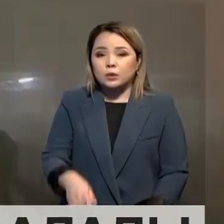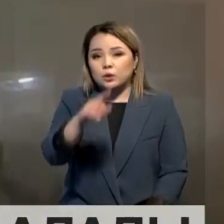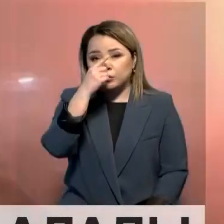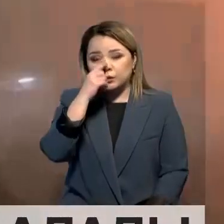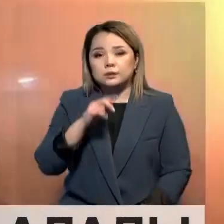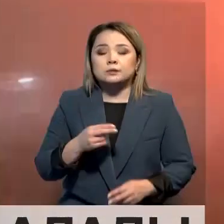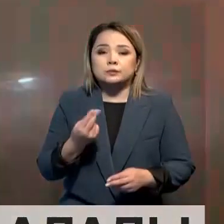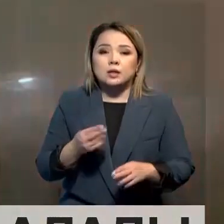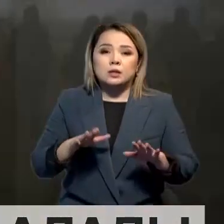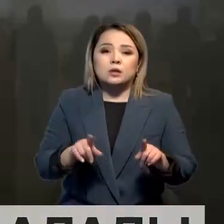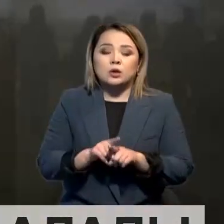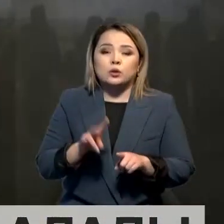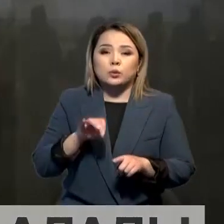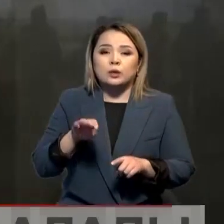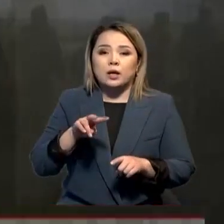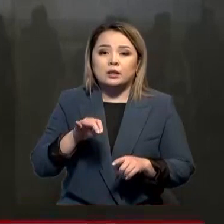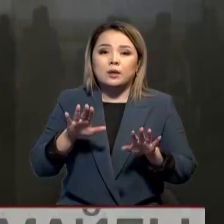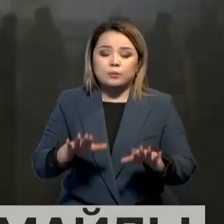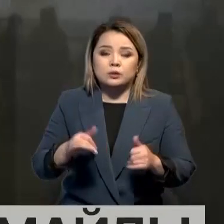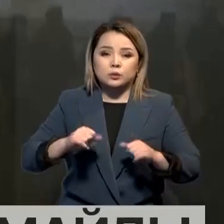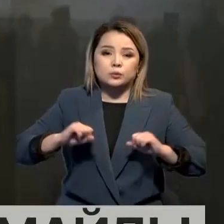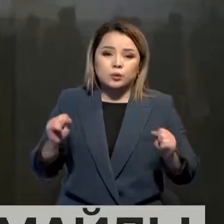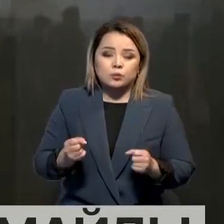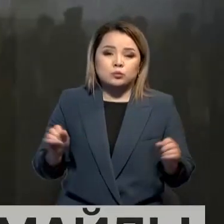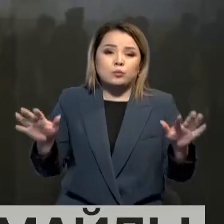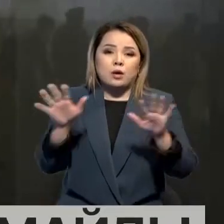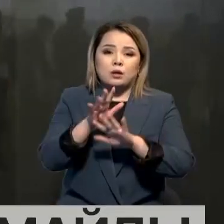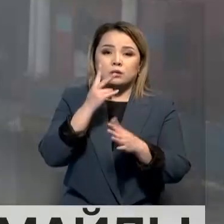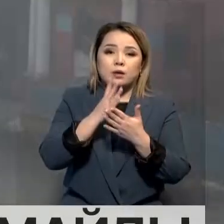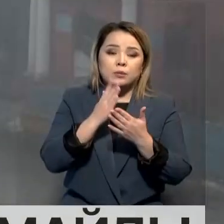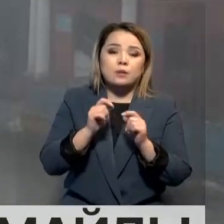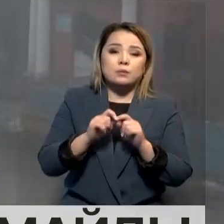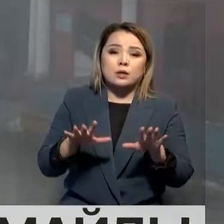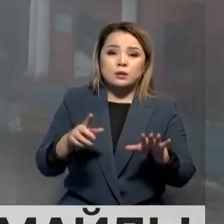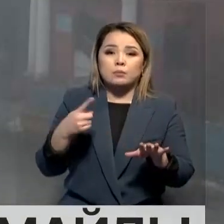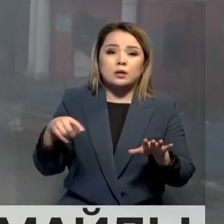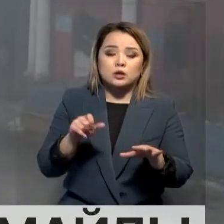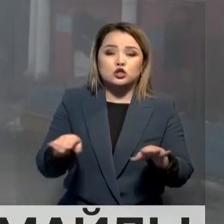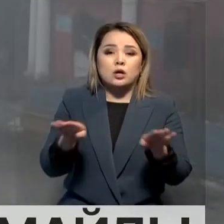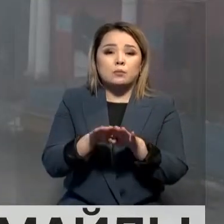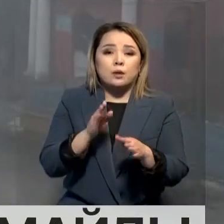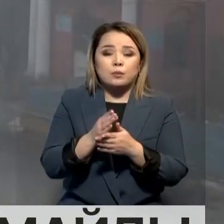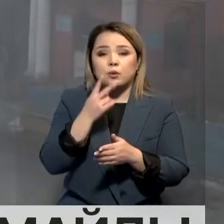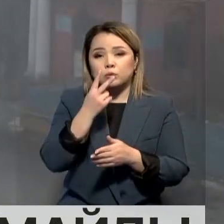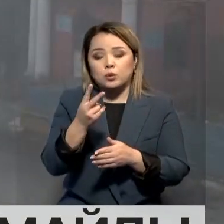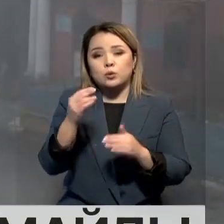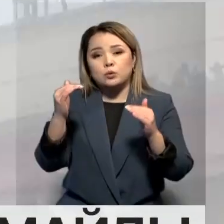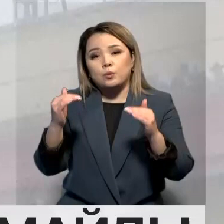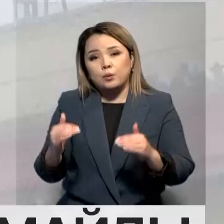Үндістан астанасы Нью-Делиде күн күрт суытып қаланы қалың тұман басты. Осыған байланысты мектептер бір аптаға жабылды. Көру мүмкіндігі төмендік кеткендіктен